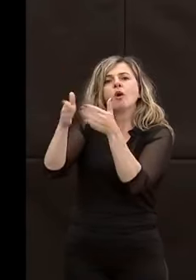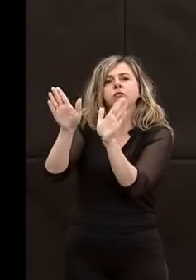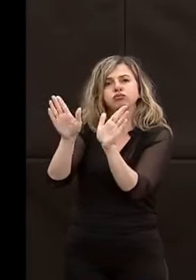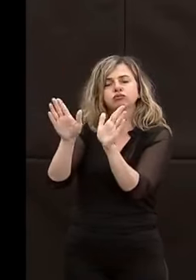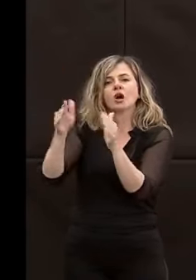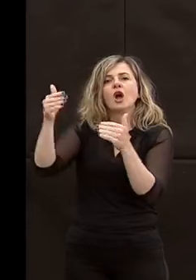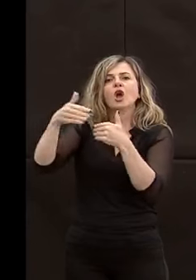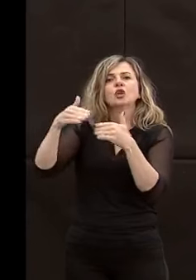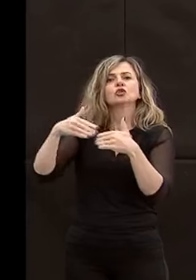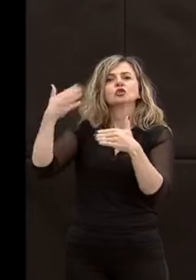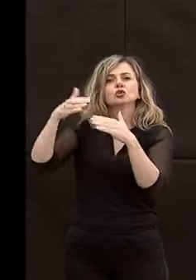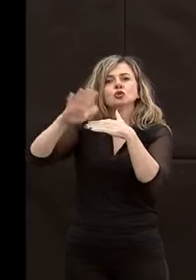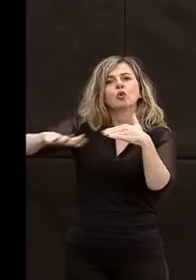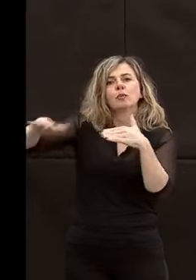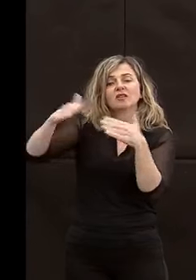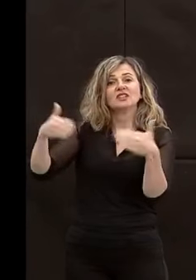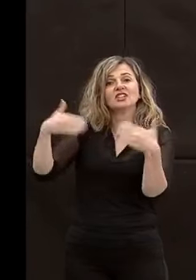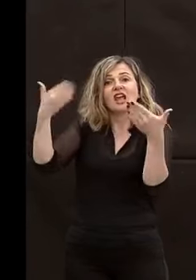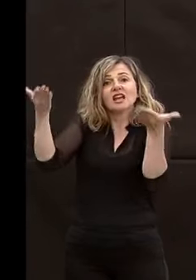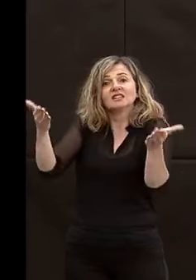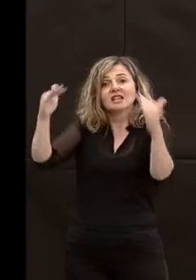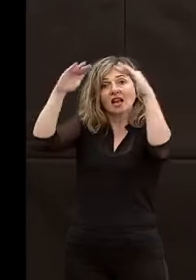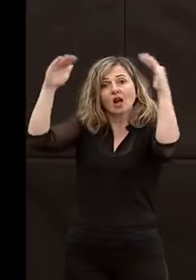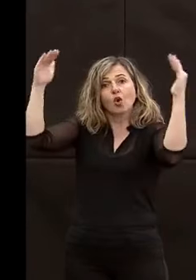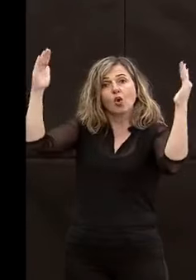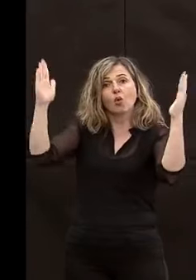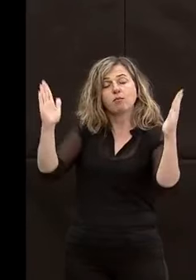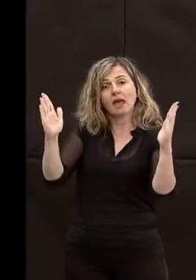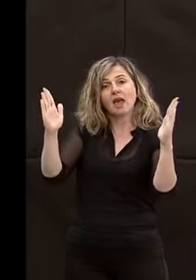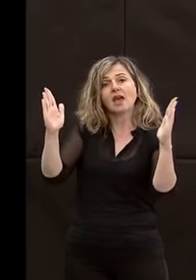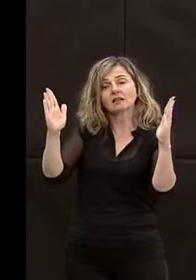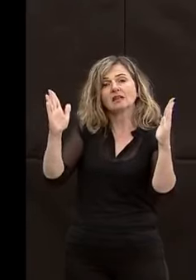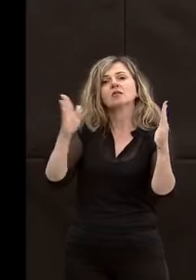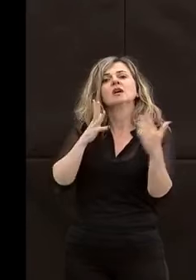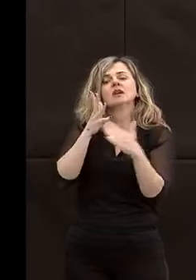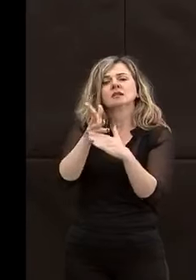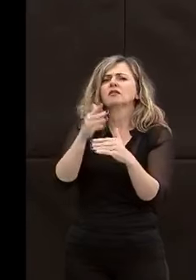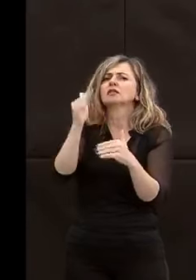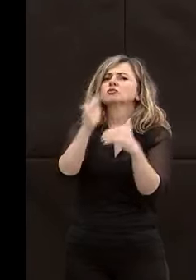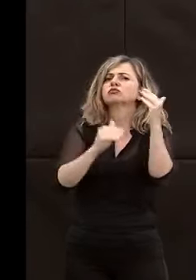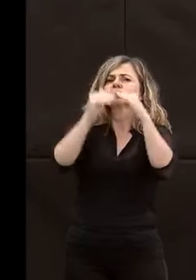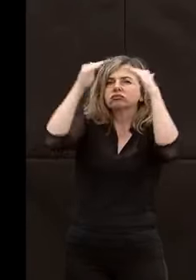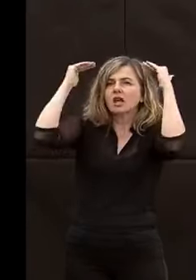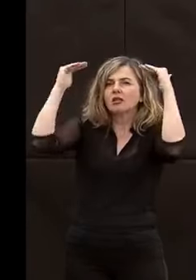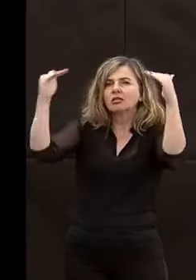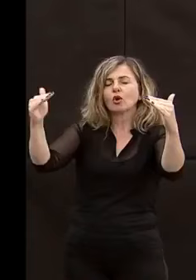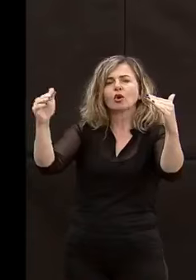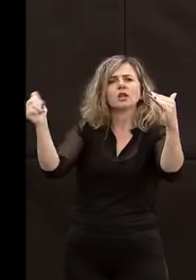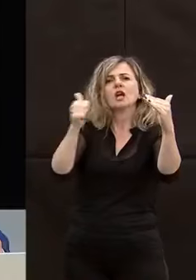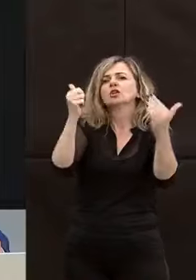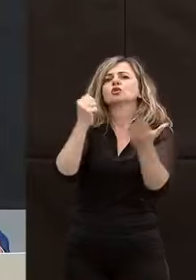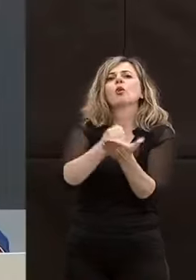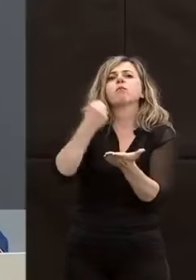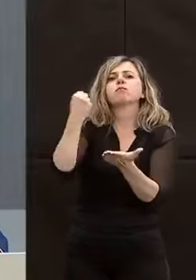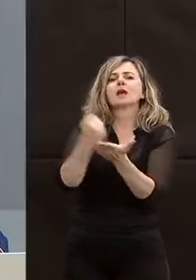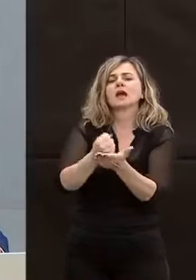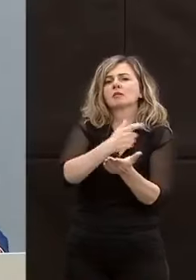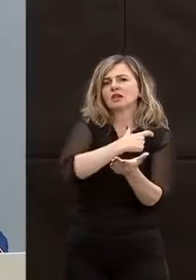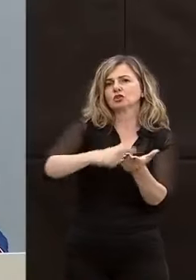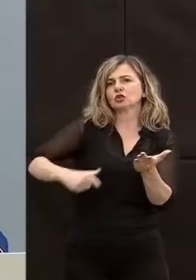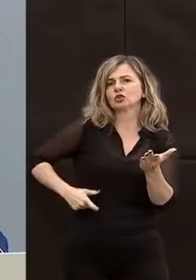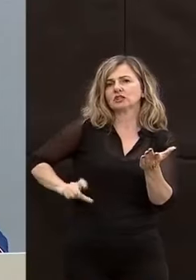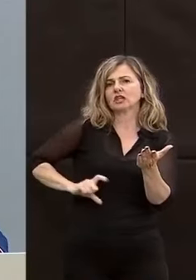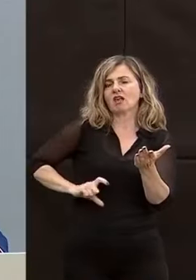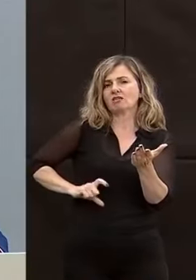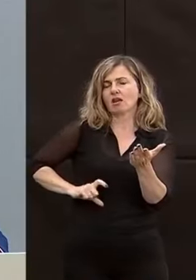coperta attraverso opere precarie tettoie con il solo permesso del sindaco si